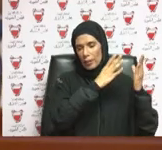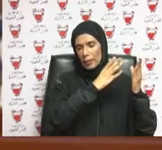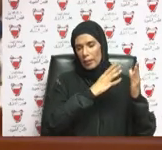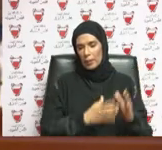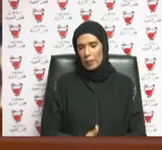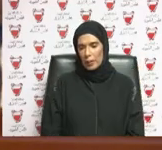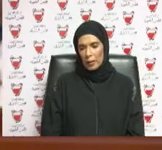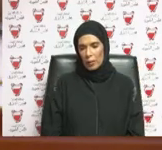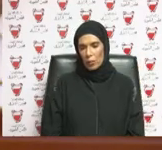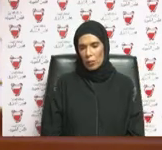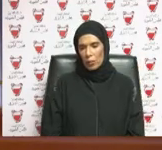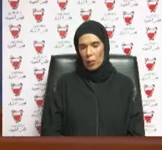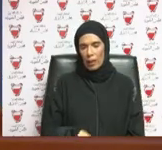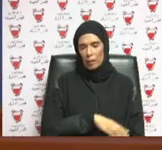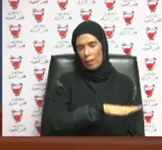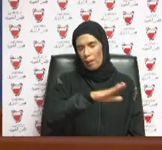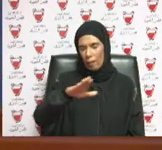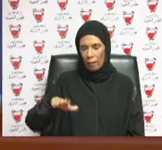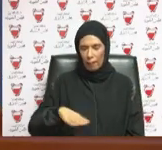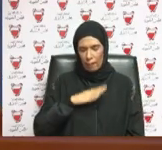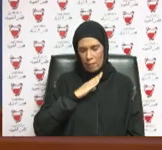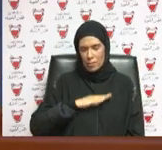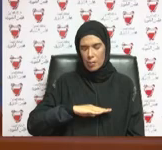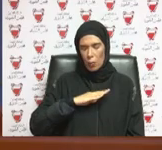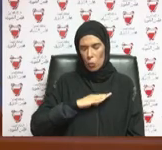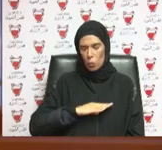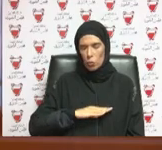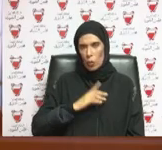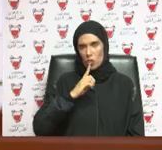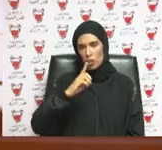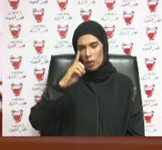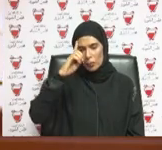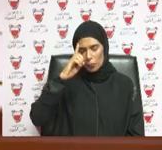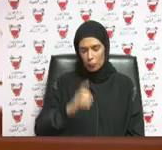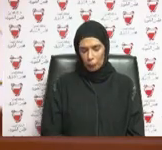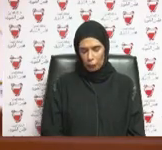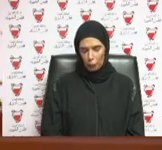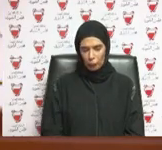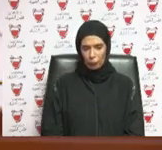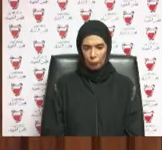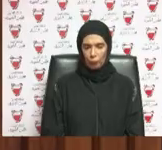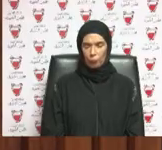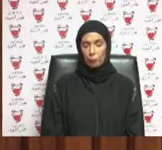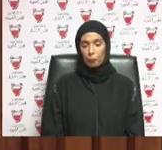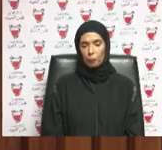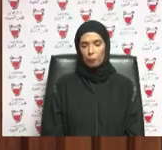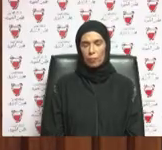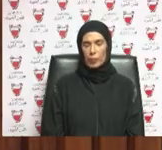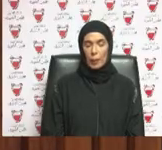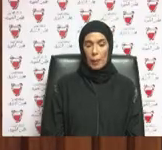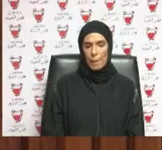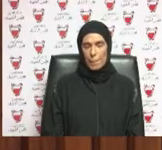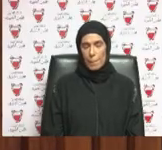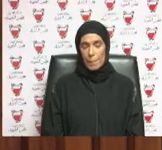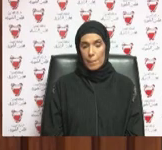جناته وألهمنا جميعا الصبر والسلوان. والسلام عليكم ورحمة الله وبركاته. شكرا